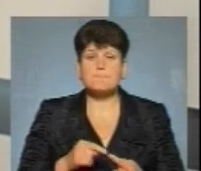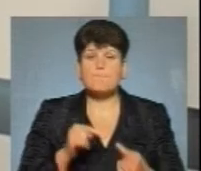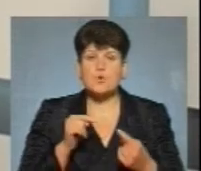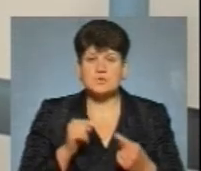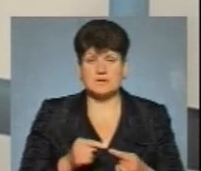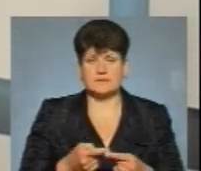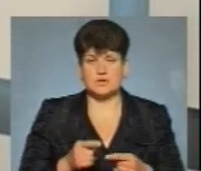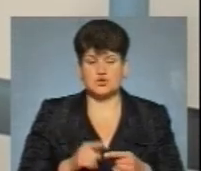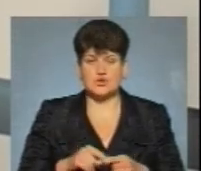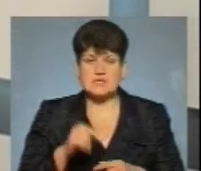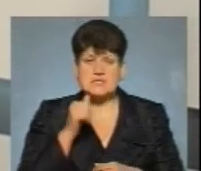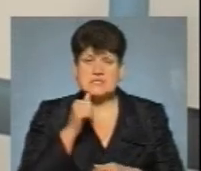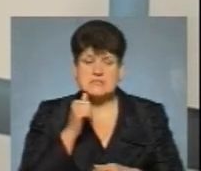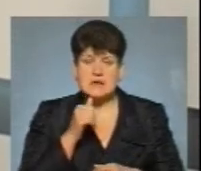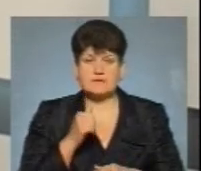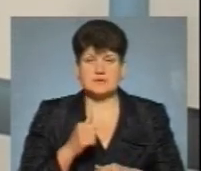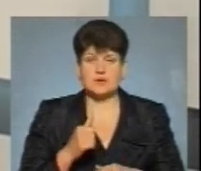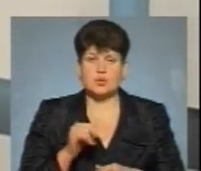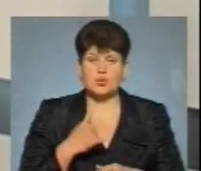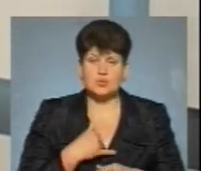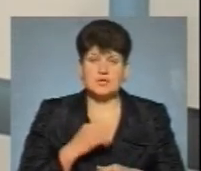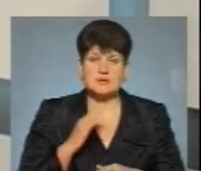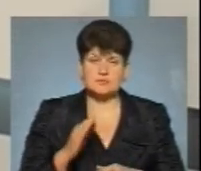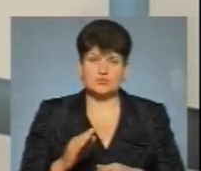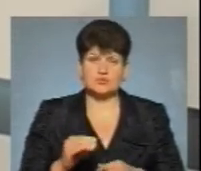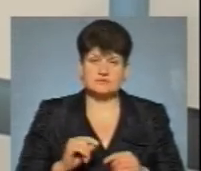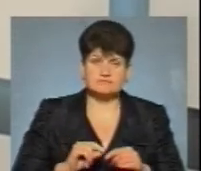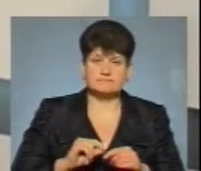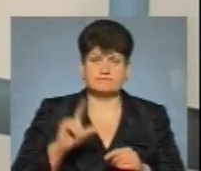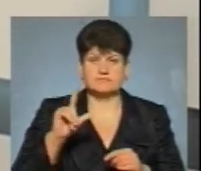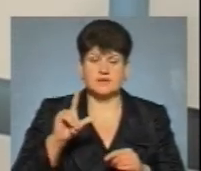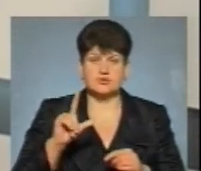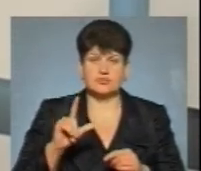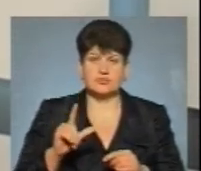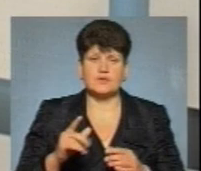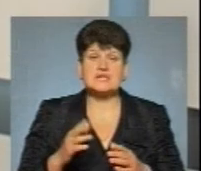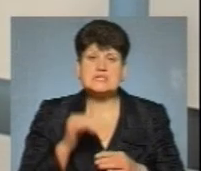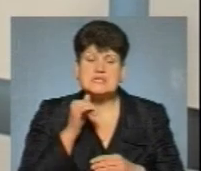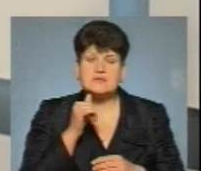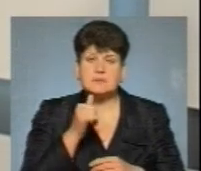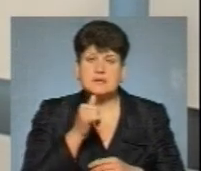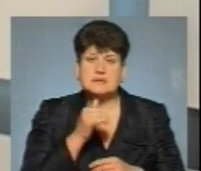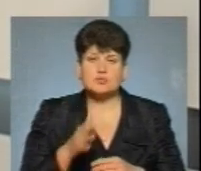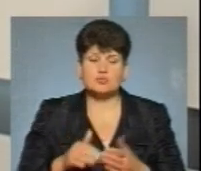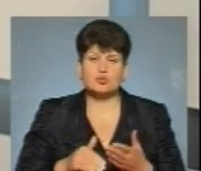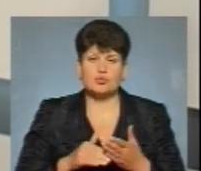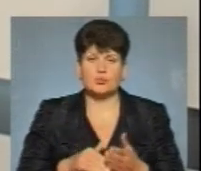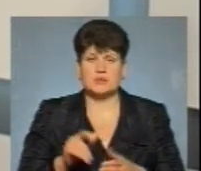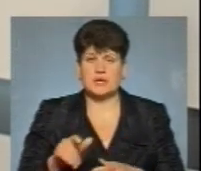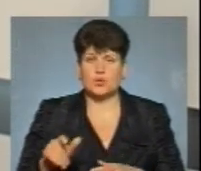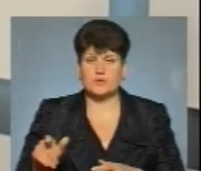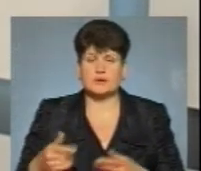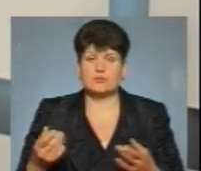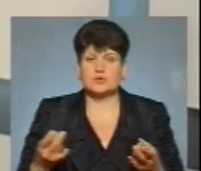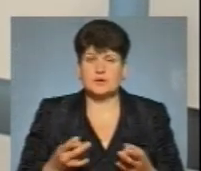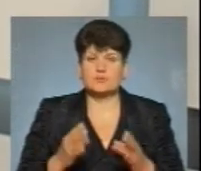що завтра в нас буде різкий скачок догори, і завтра ми не зможемо допомогти людям, яким потрібно